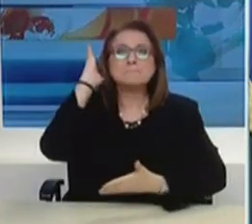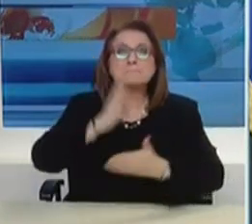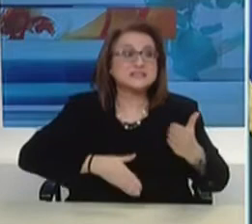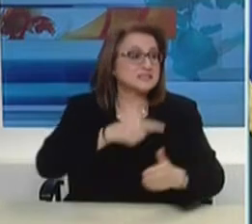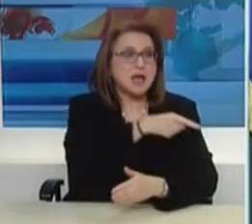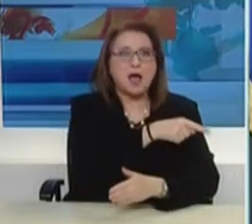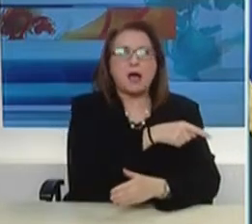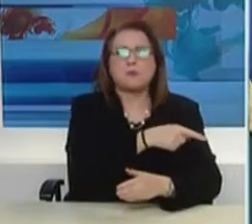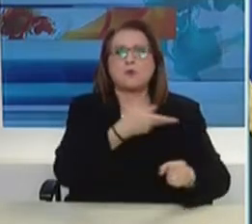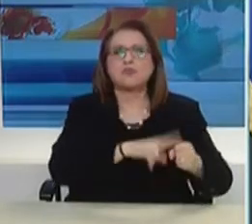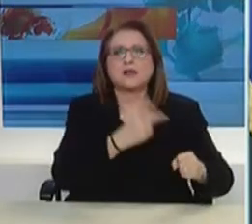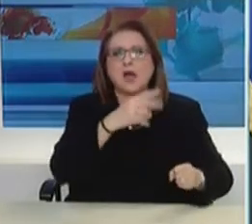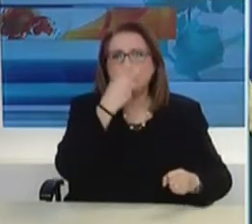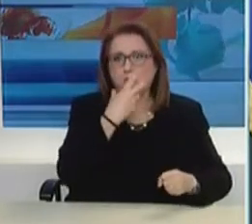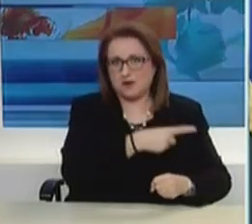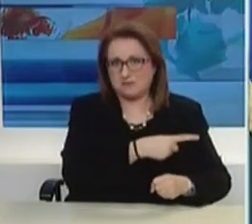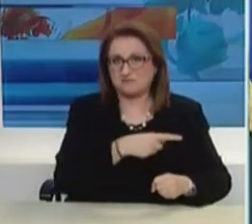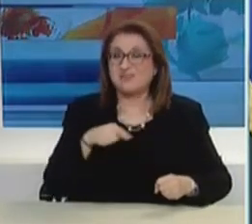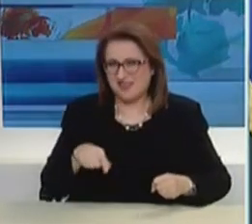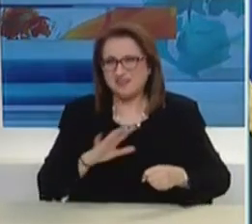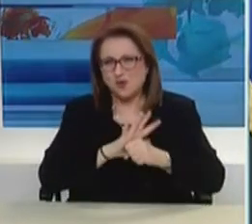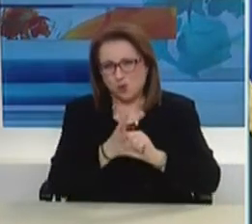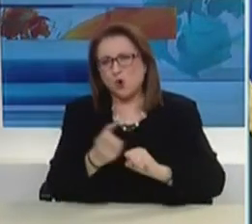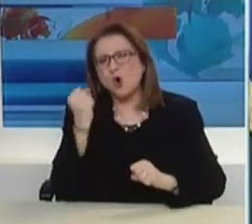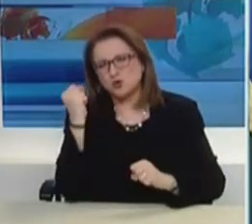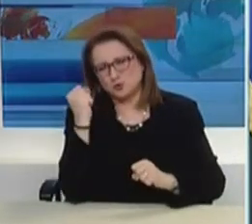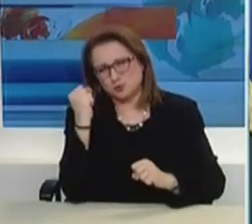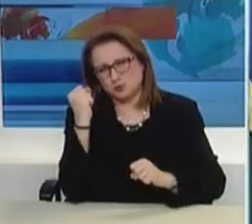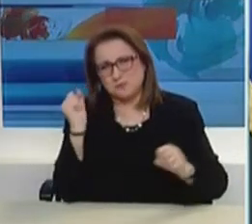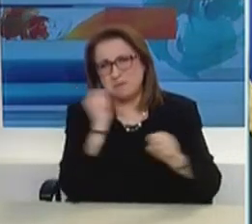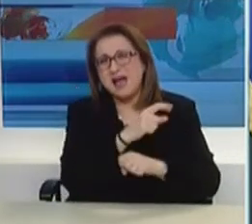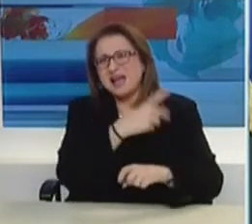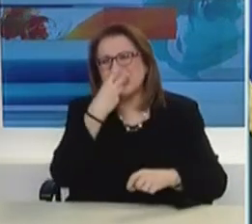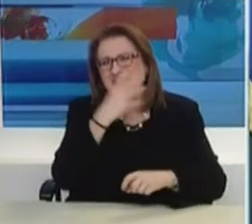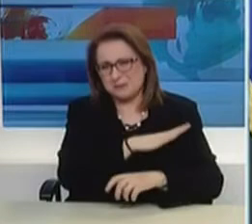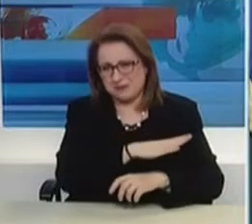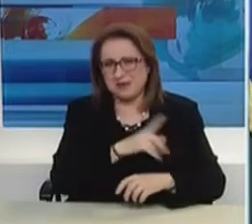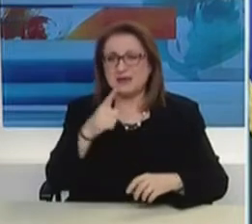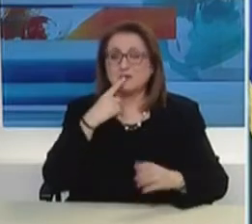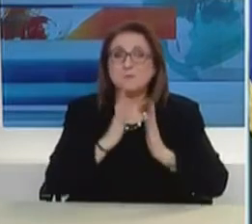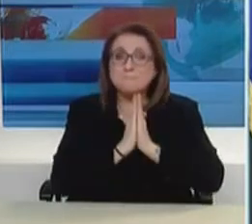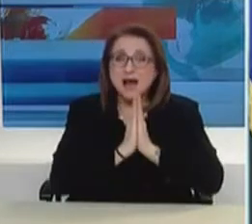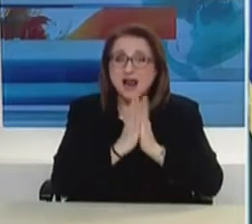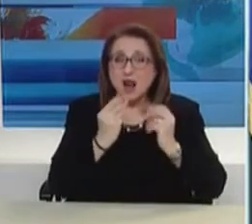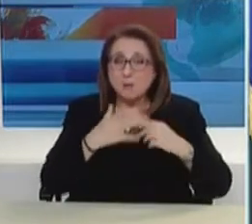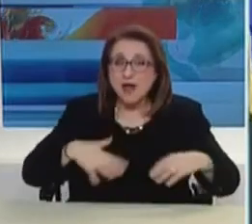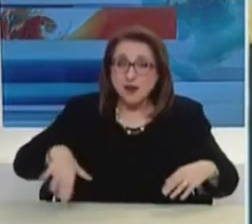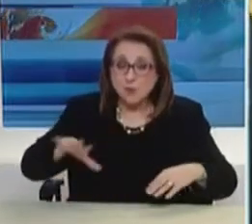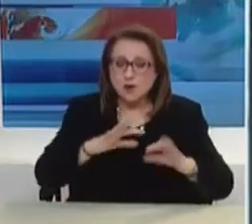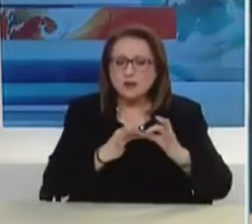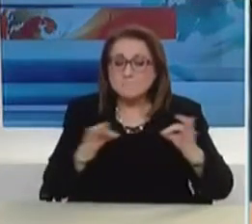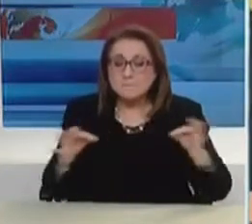στους δρόμους αγνώντας τα μέτρα. Αν χαλαρώσουμε, όλοι θα πληρώσουμε το τίμημα. Σας ευχαριστώ.